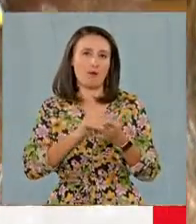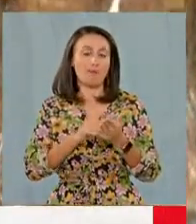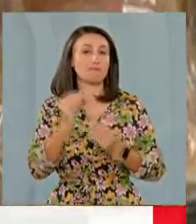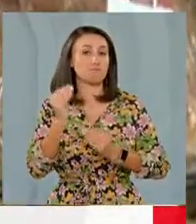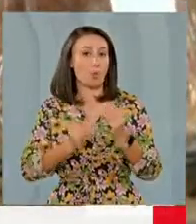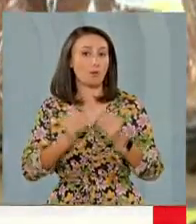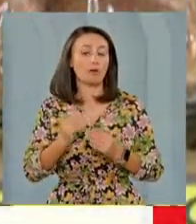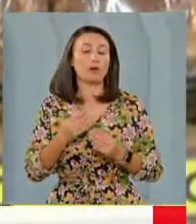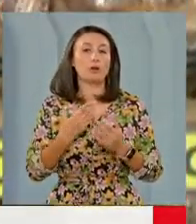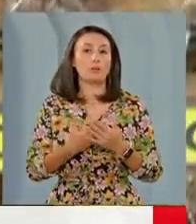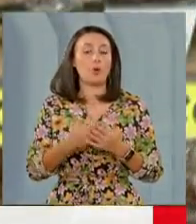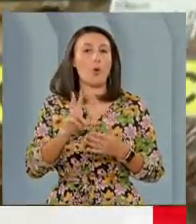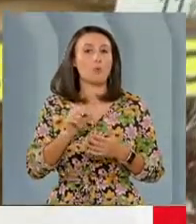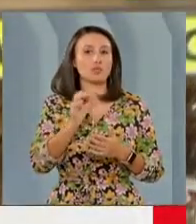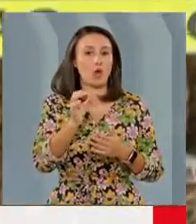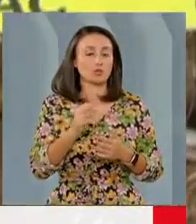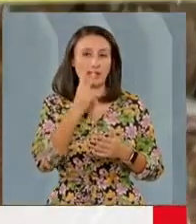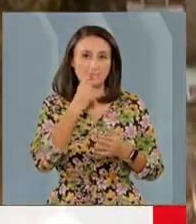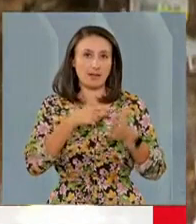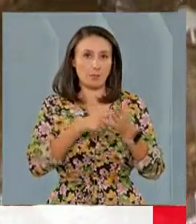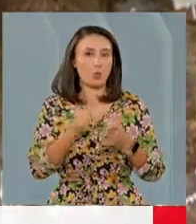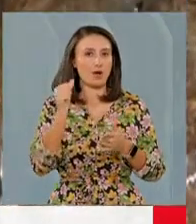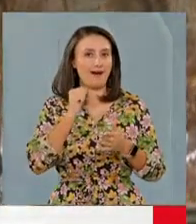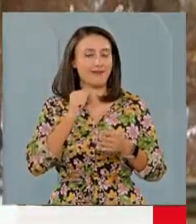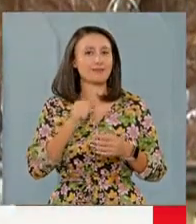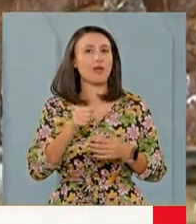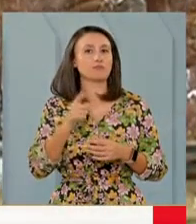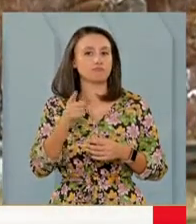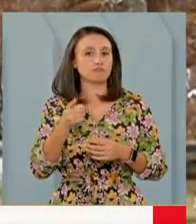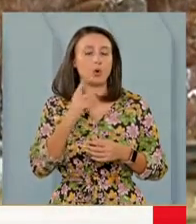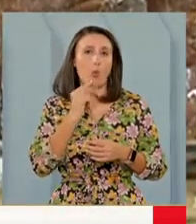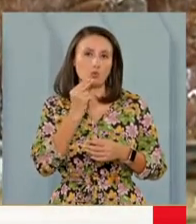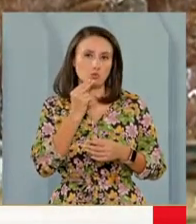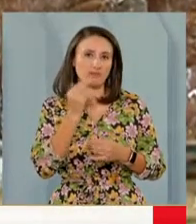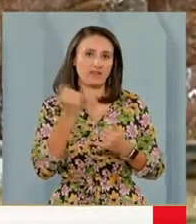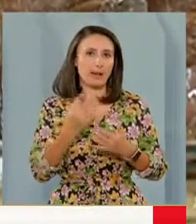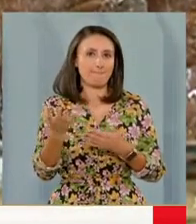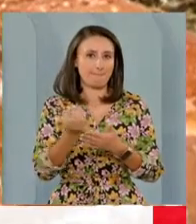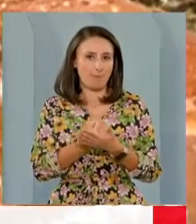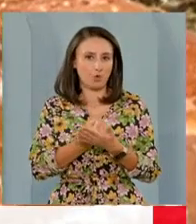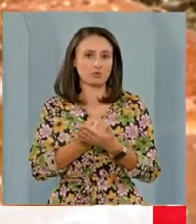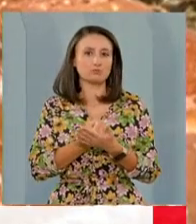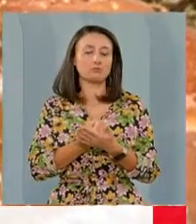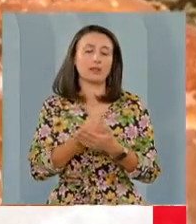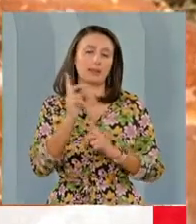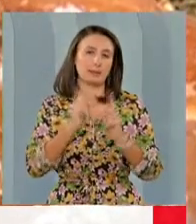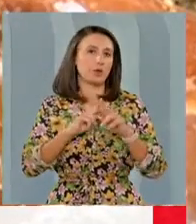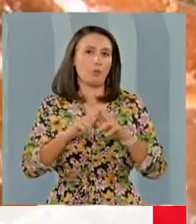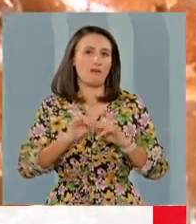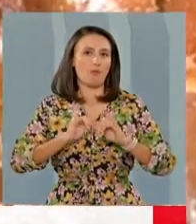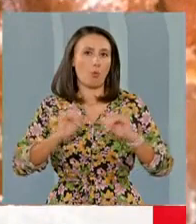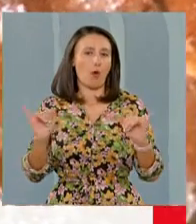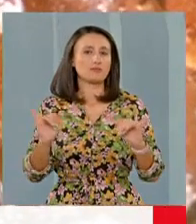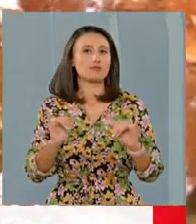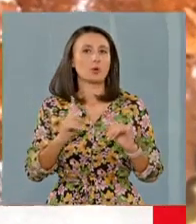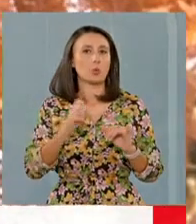în condițiile în care au 80% de exemplu din carnea de porc pe care noi îl consumăm vine din import Deci va depinde foarte mult și de Cum evoluează cursul euro